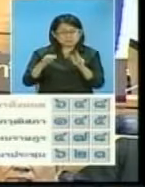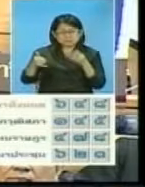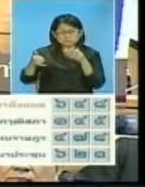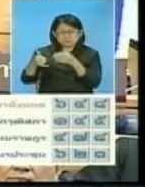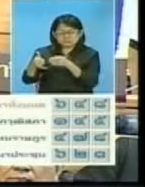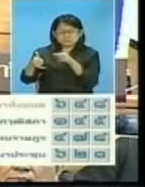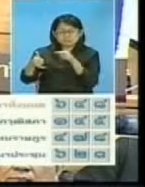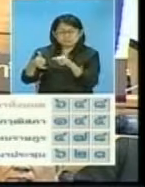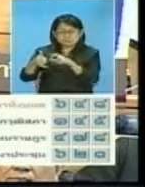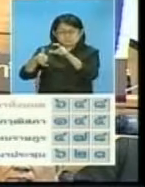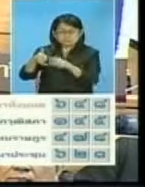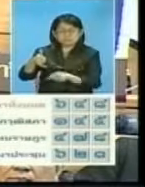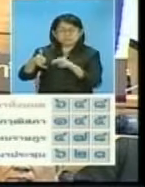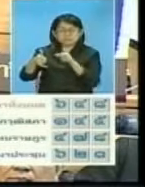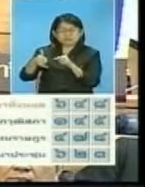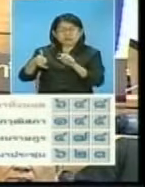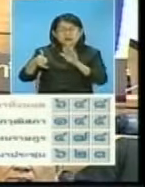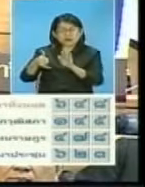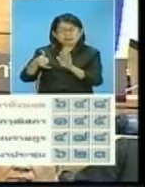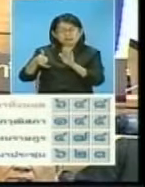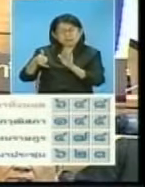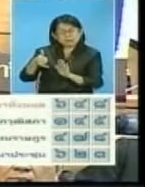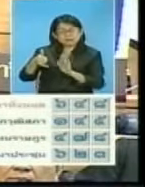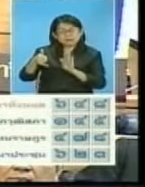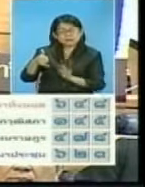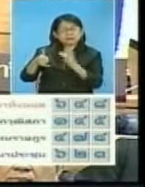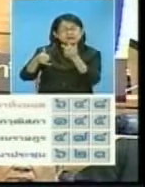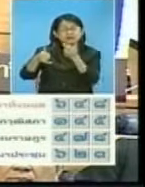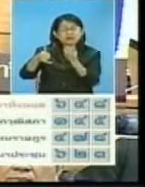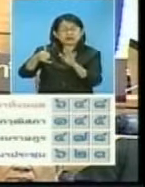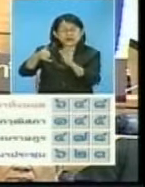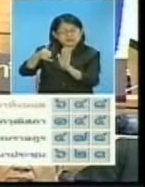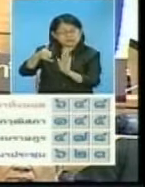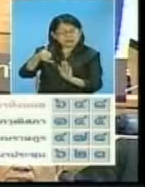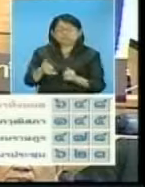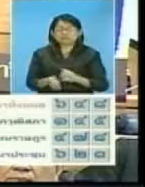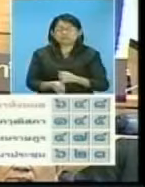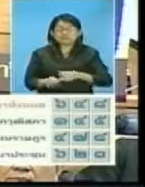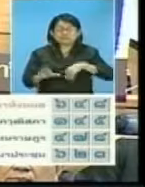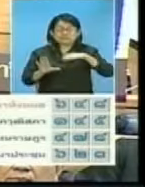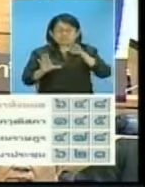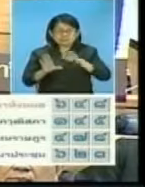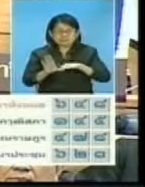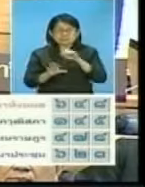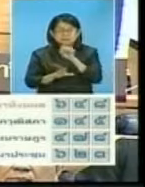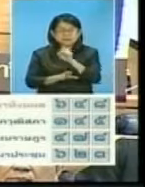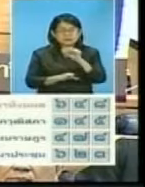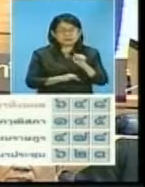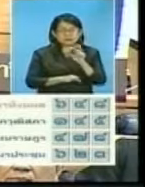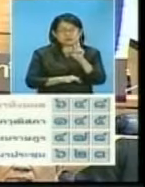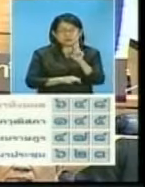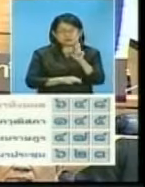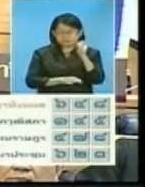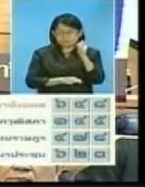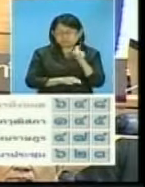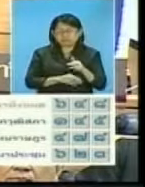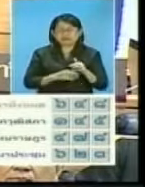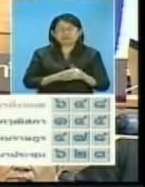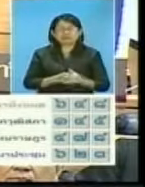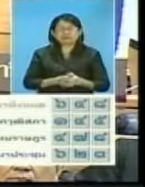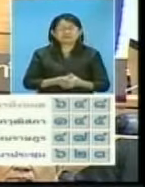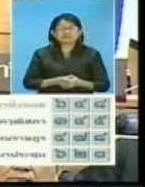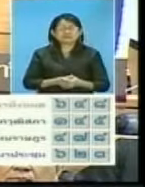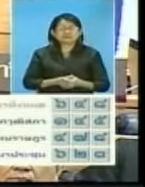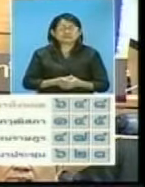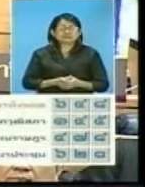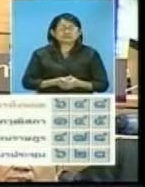ลักษณะที่ต้องห้ามไม่ควรให้ไม่ให้ใช้สิทธิสมัครรับเลือกตั้งเป็นสมาชิกสภาร่างรัฐธรร